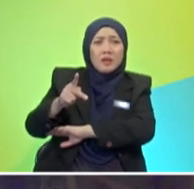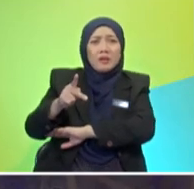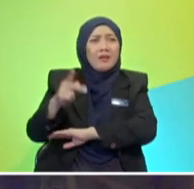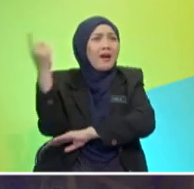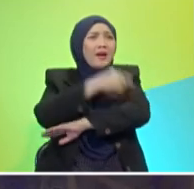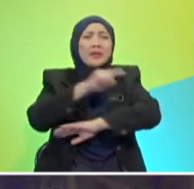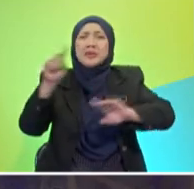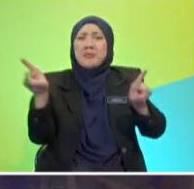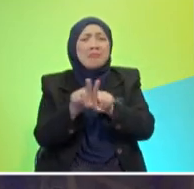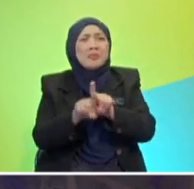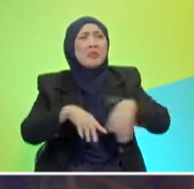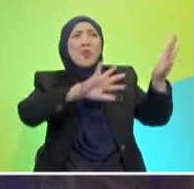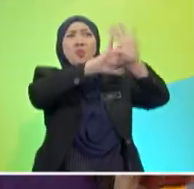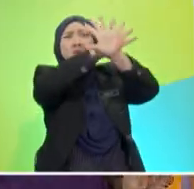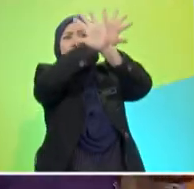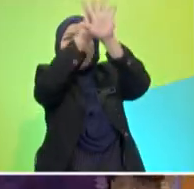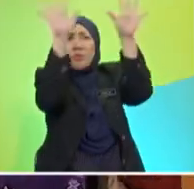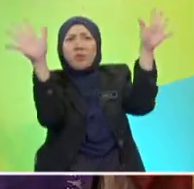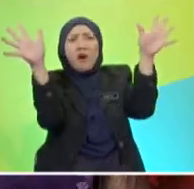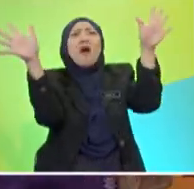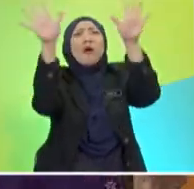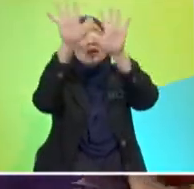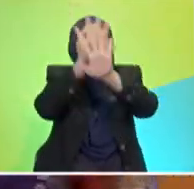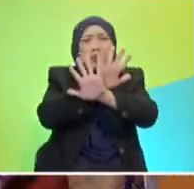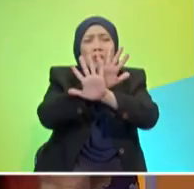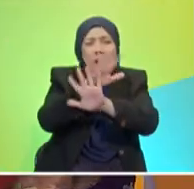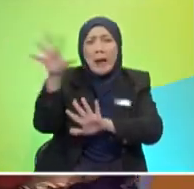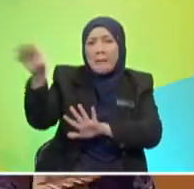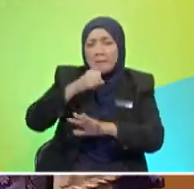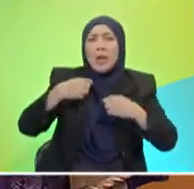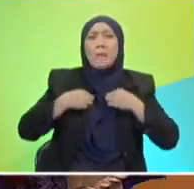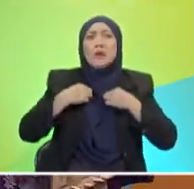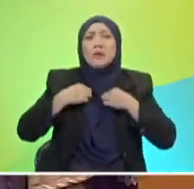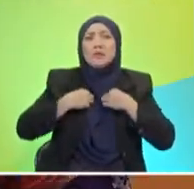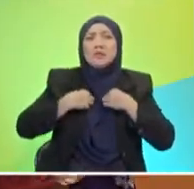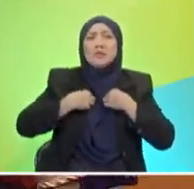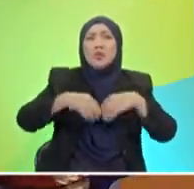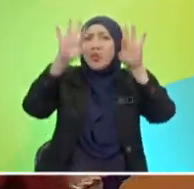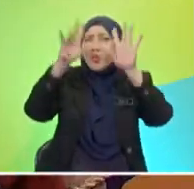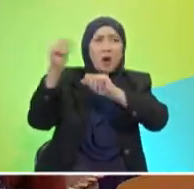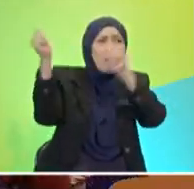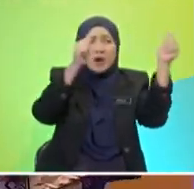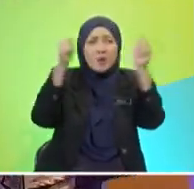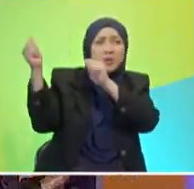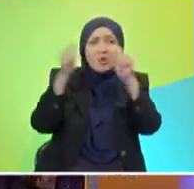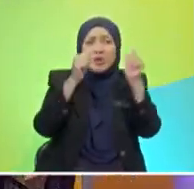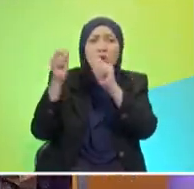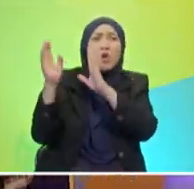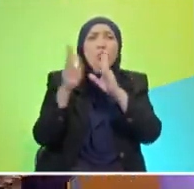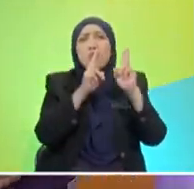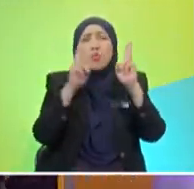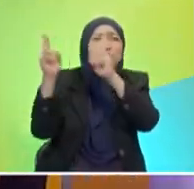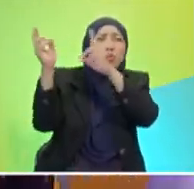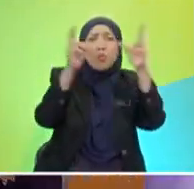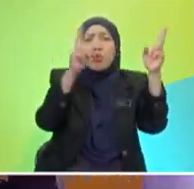macam mendung, cikgu. Yalah, Syah. Cikgu ni tengah sepok lah angkat baju ni, Syah. Hari nak hujan ni, peti, angin pun tiup ni, Syah. Ya, cikgu. Okey, cikgu dah